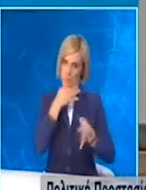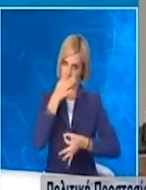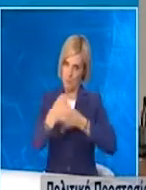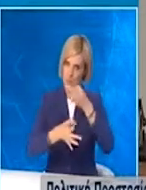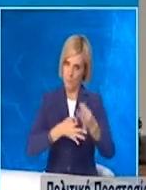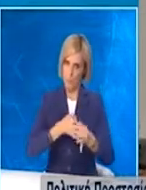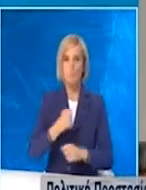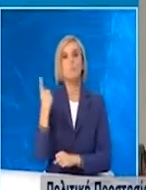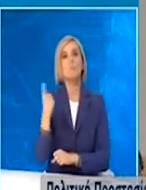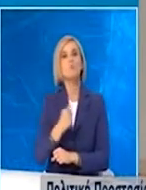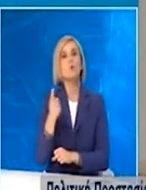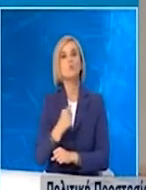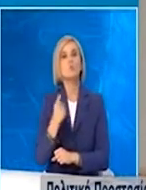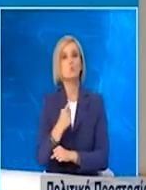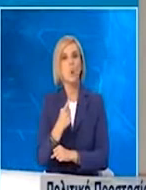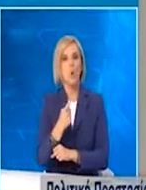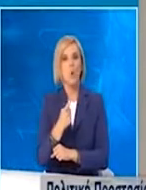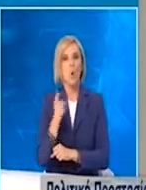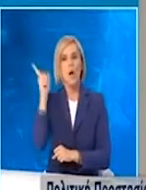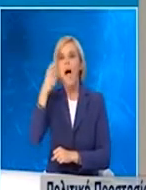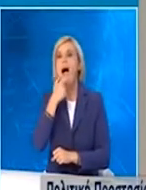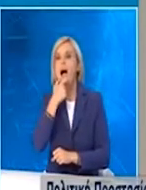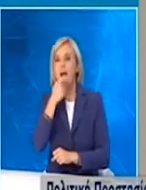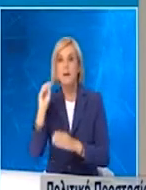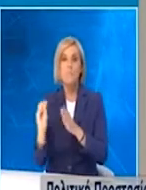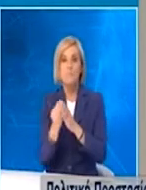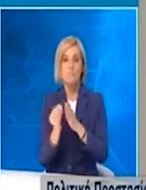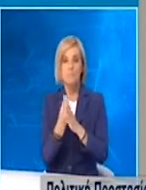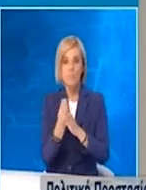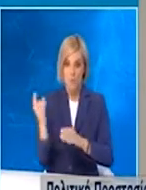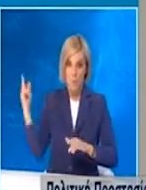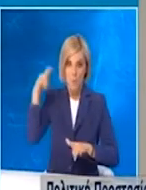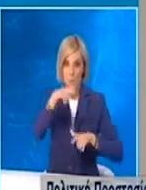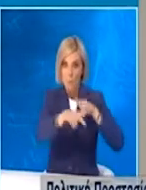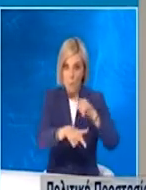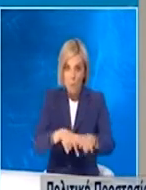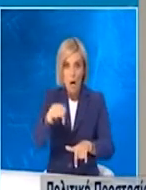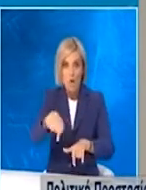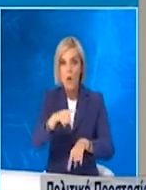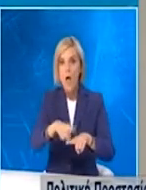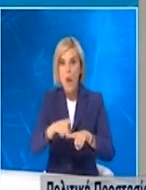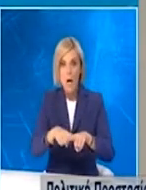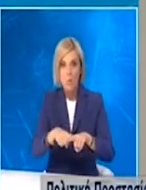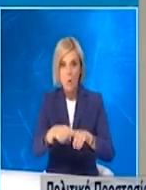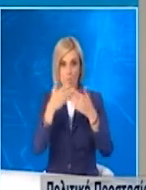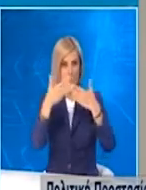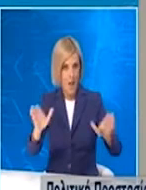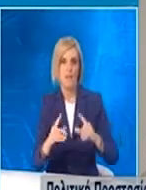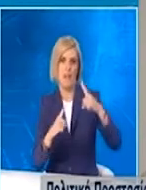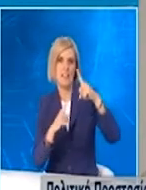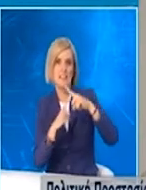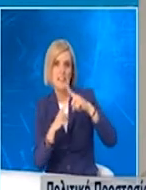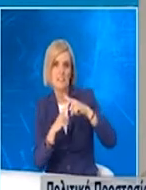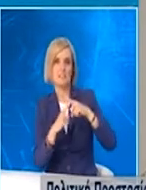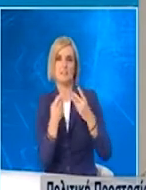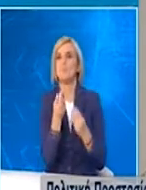θέση ότι και τον Αύγουστο δεν θα πρέπει να γίνουν πανηγύρια καθώς είναι σημαντικά υψηλότερος ο κίνδυνος από τον συνωστισμό.